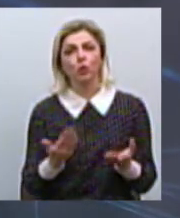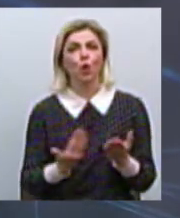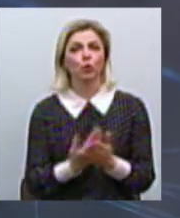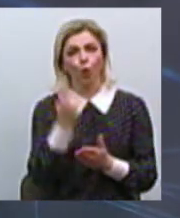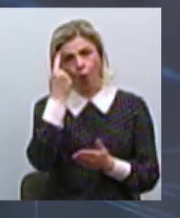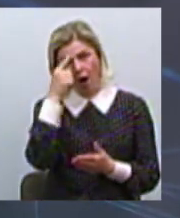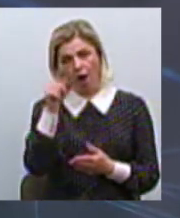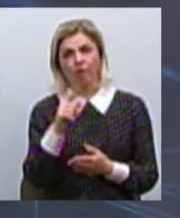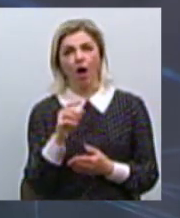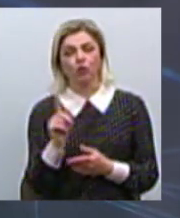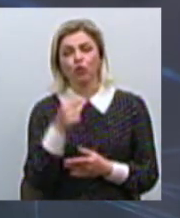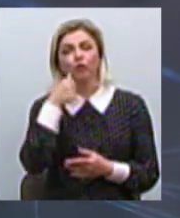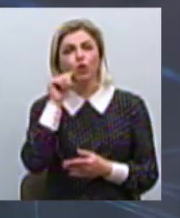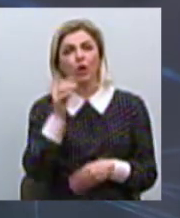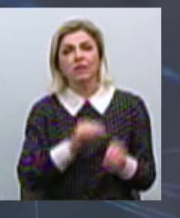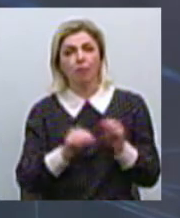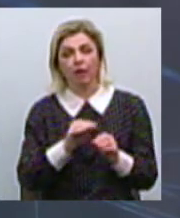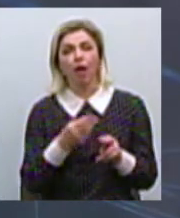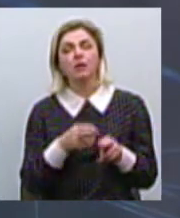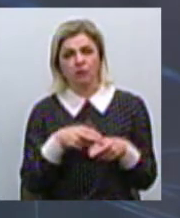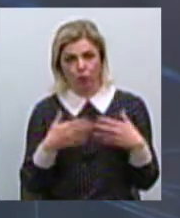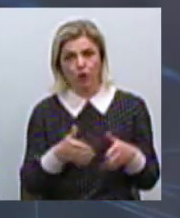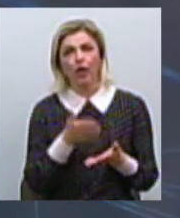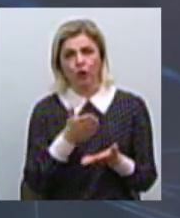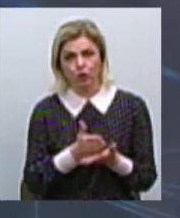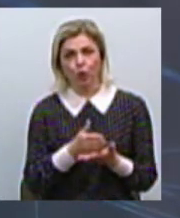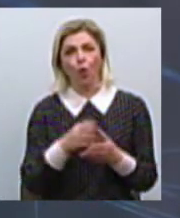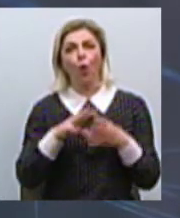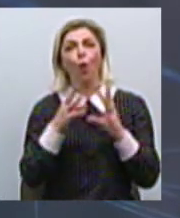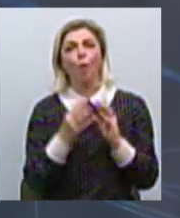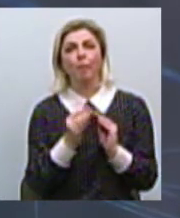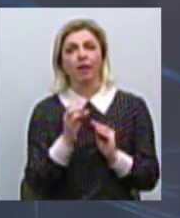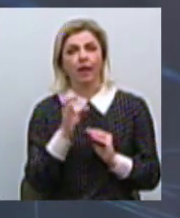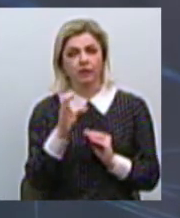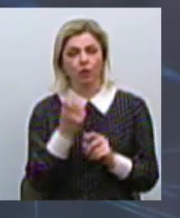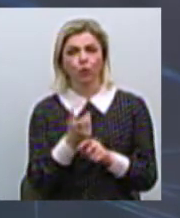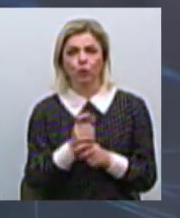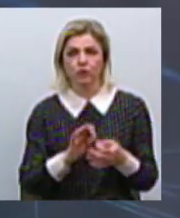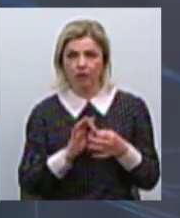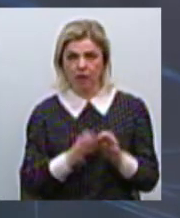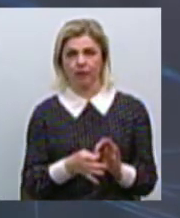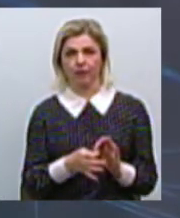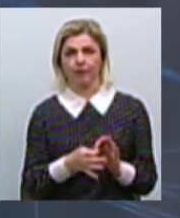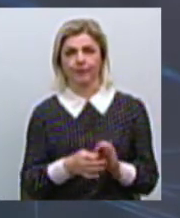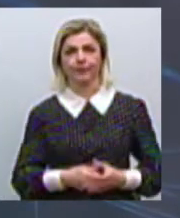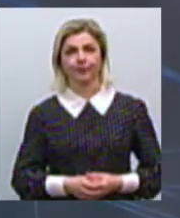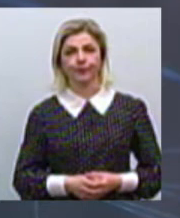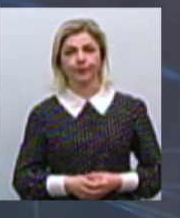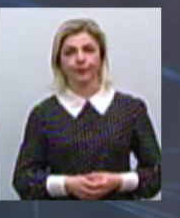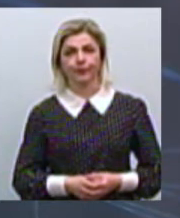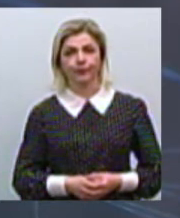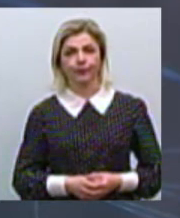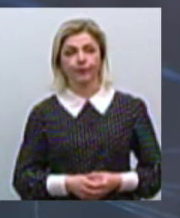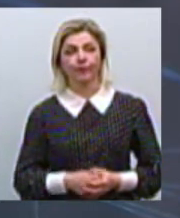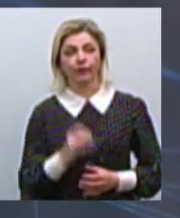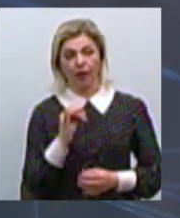колінці там збирали, це вже існуючий комплекс, тим більше, що він дуже, дуже складний. І тим не